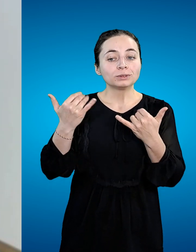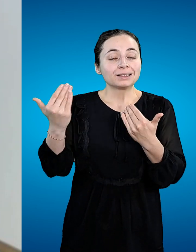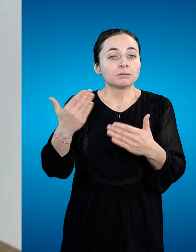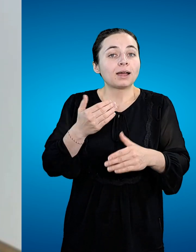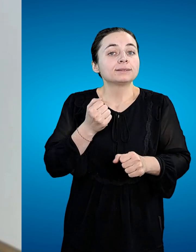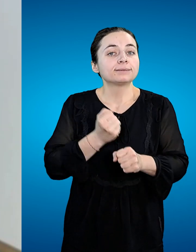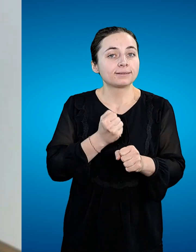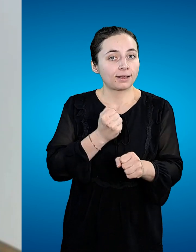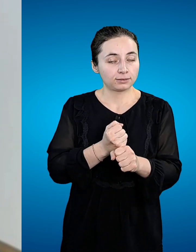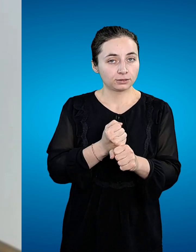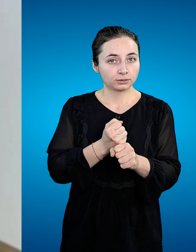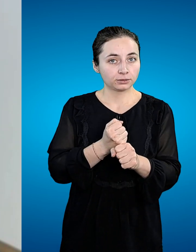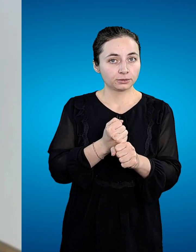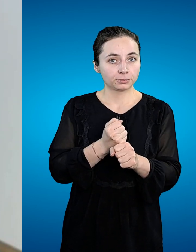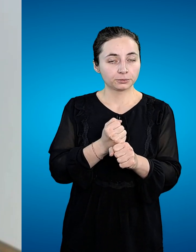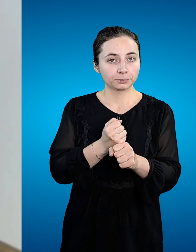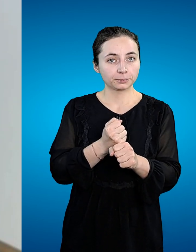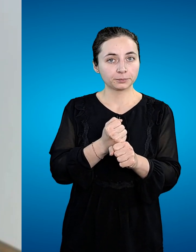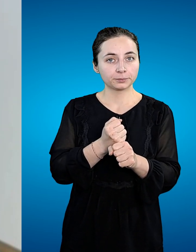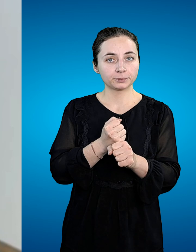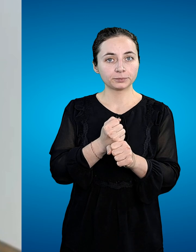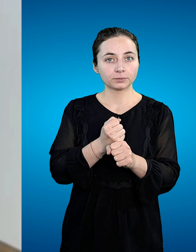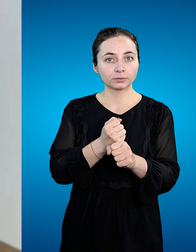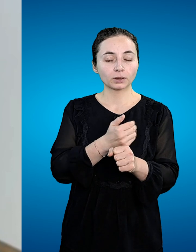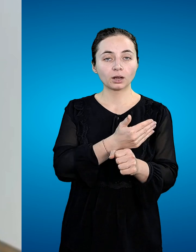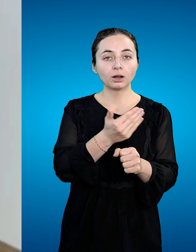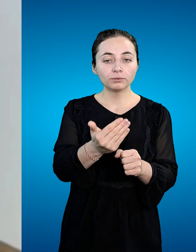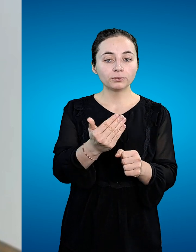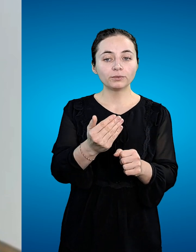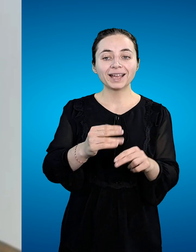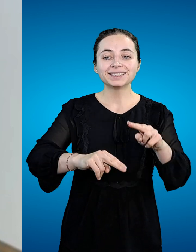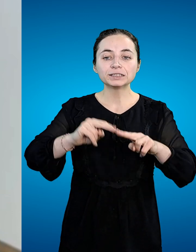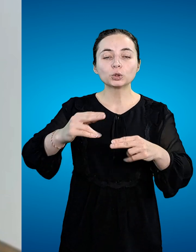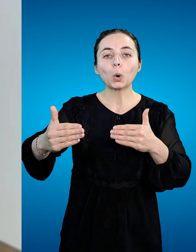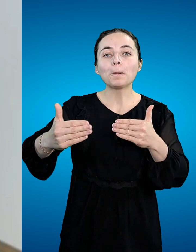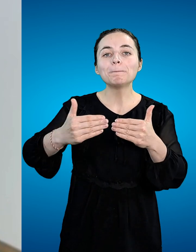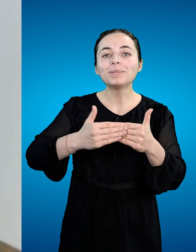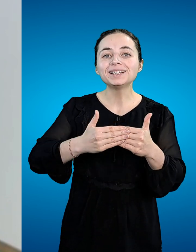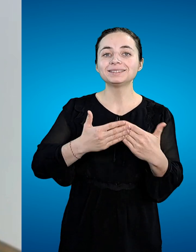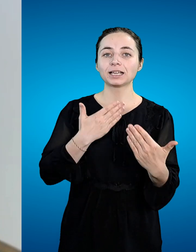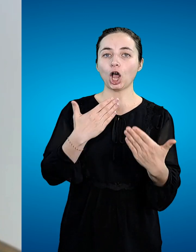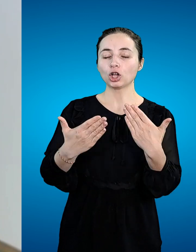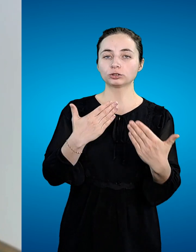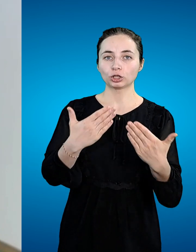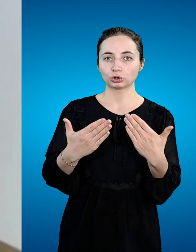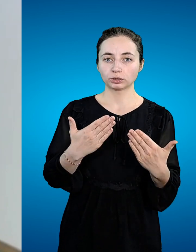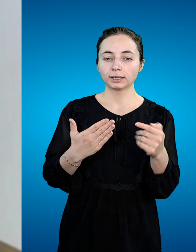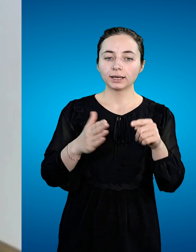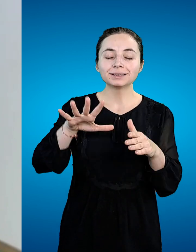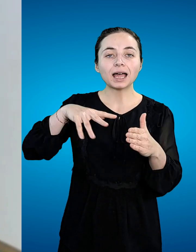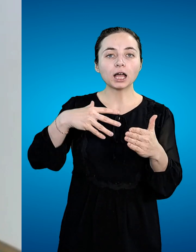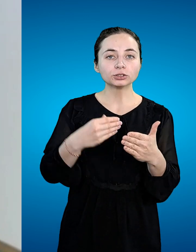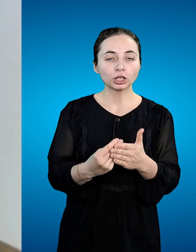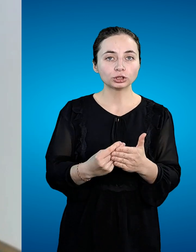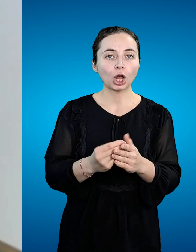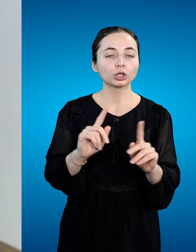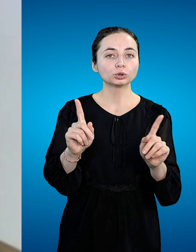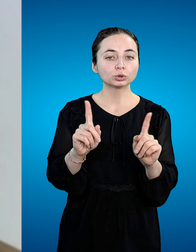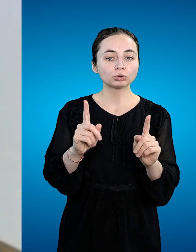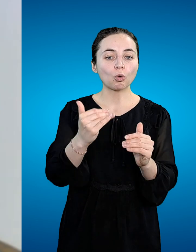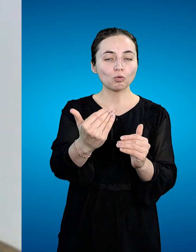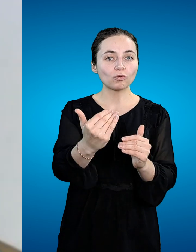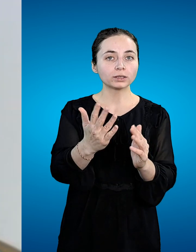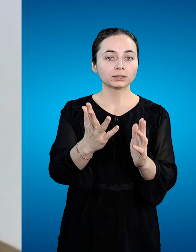я могу для тебя сделать. Вы не строили близких отношений. Это